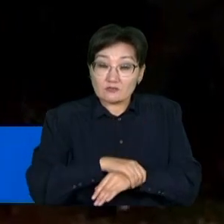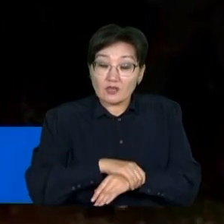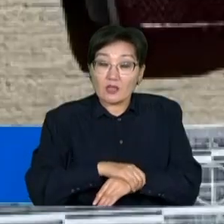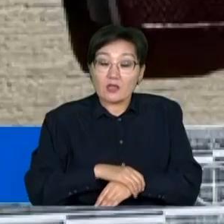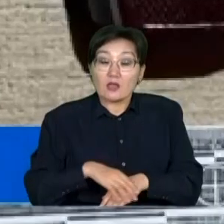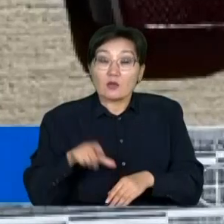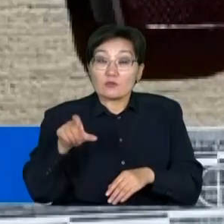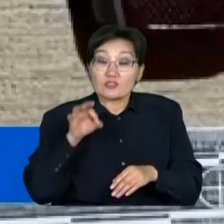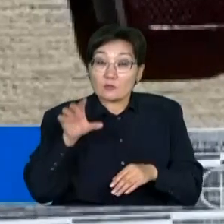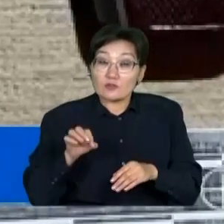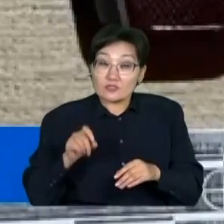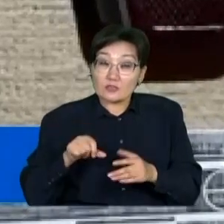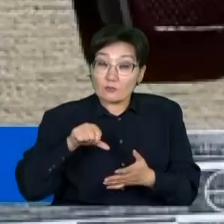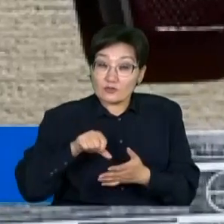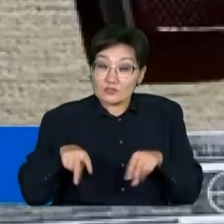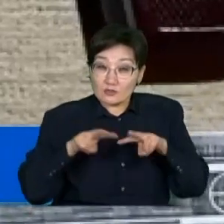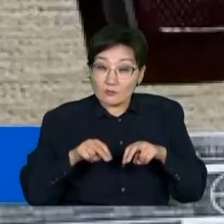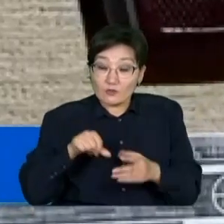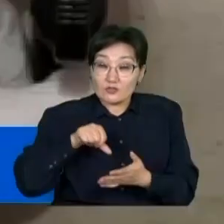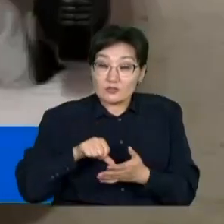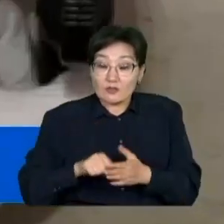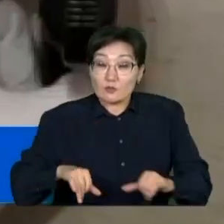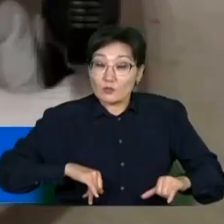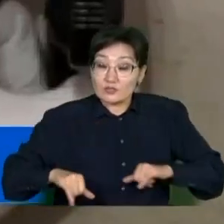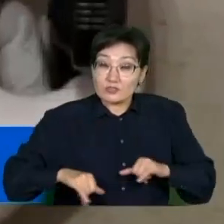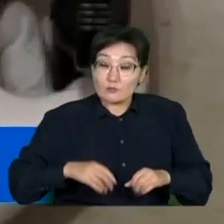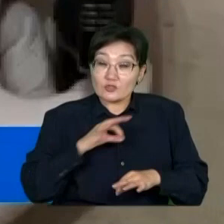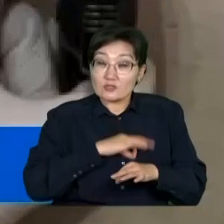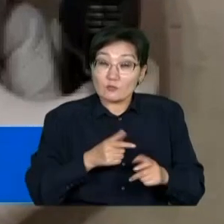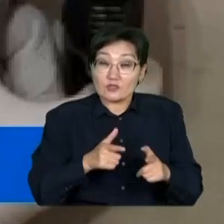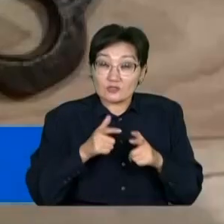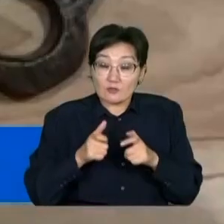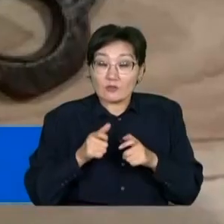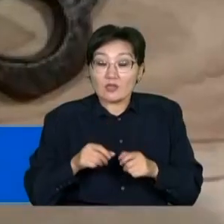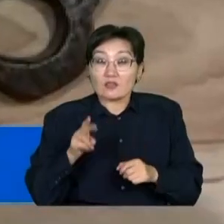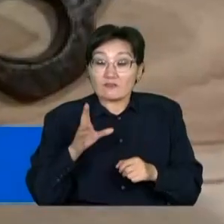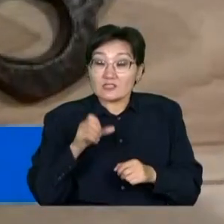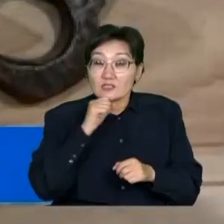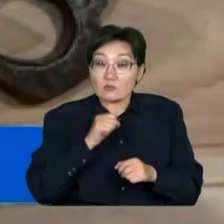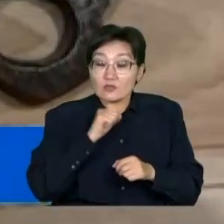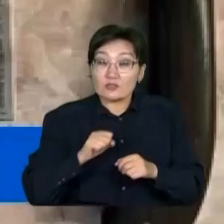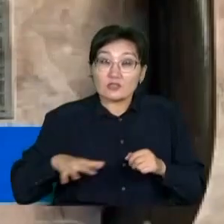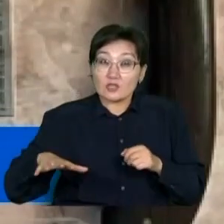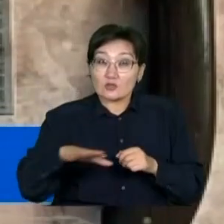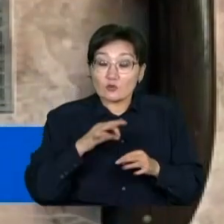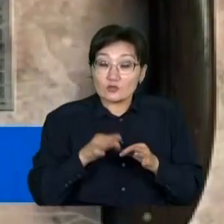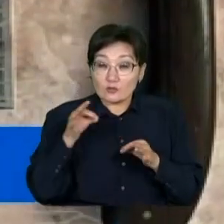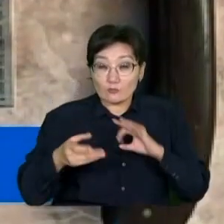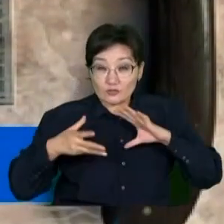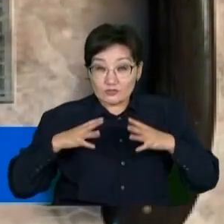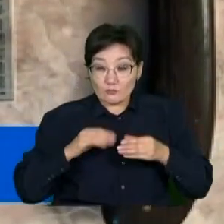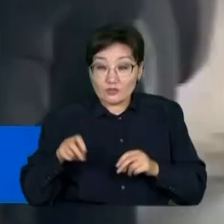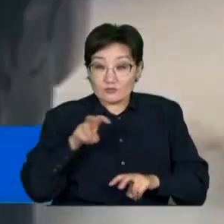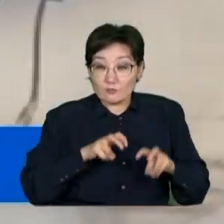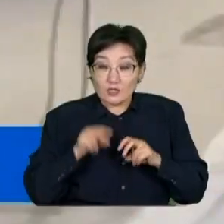вымогательств. Проверяется также причастность членов группировки к хулиганствам с применением оружия и квартирным кражам на территории области. В результате